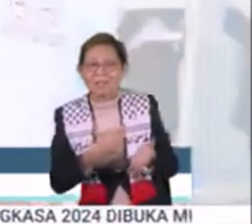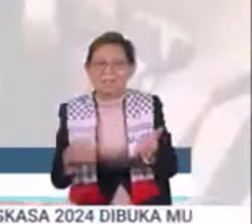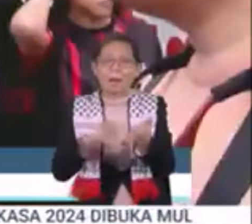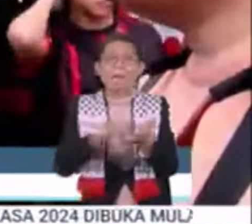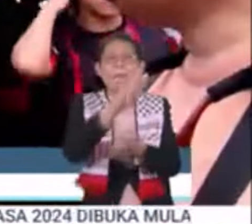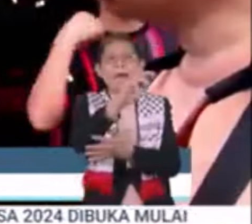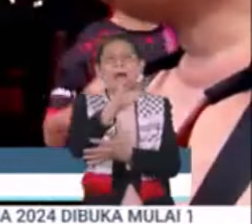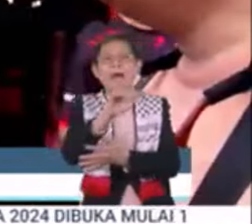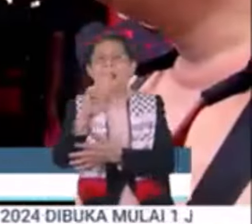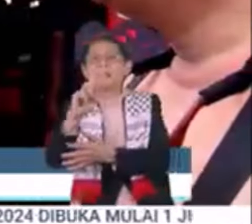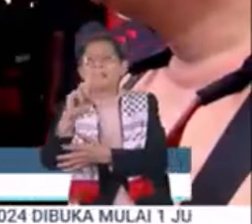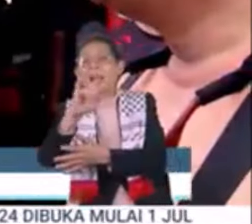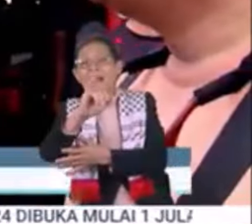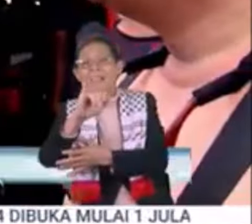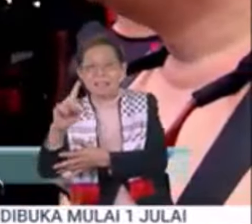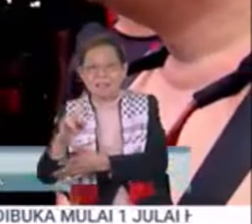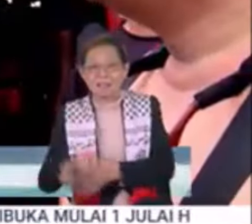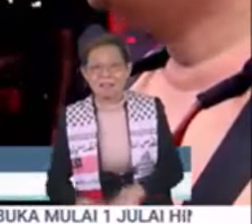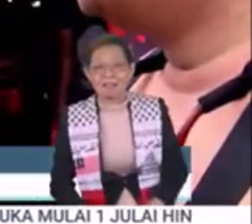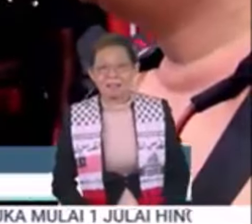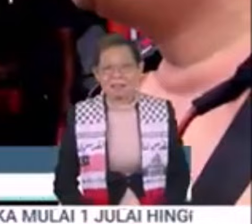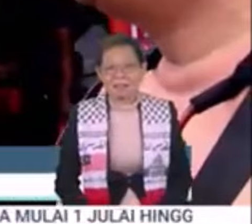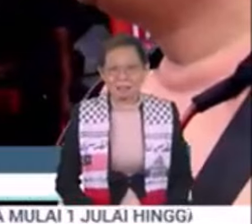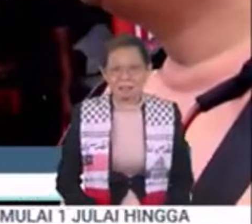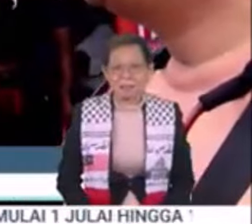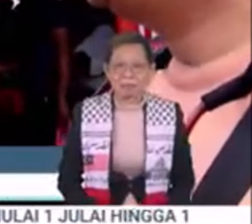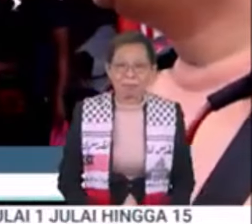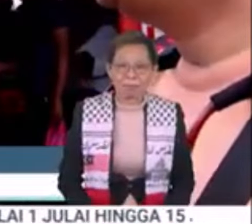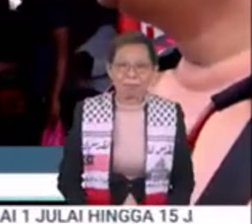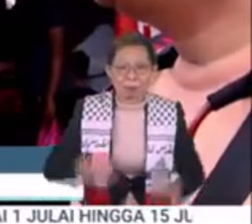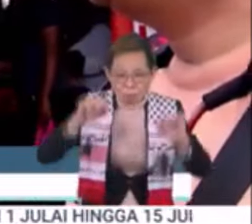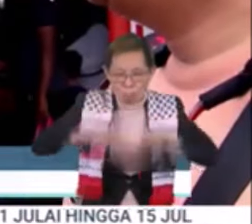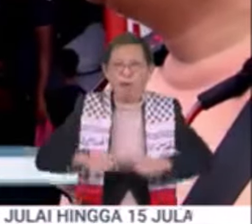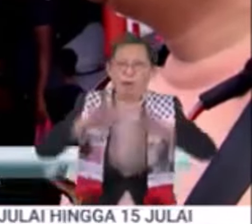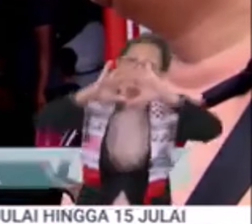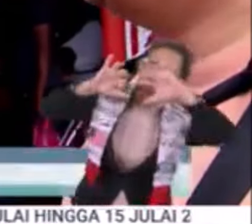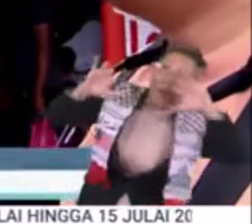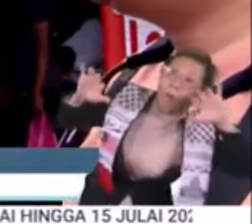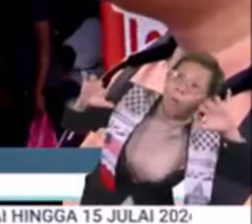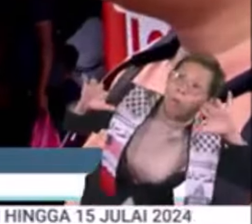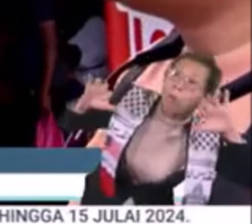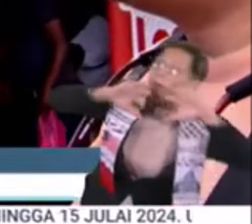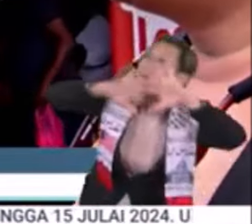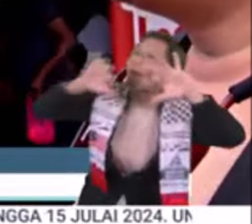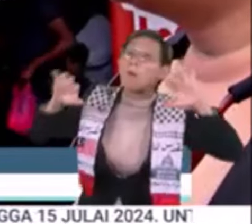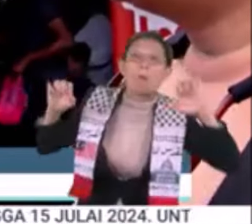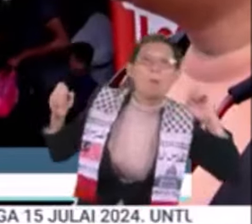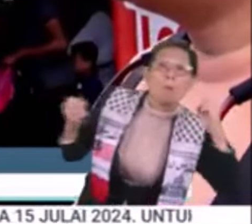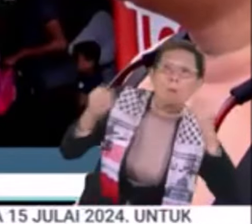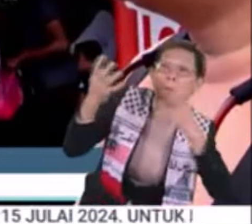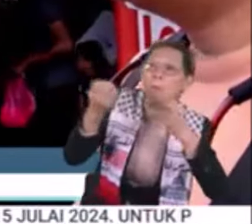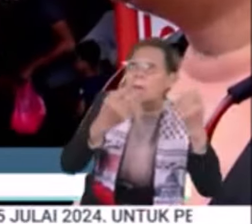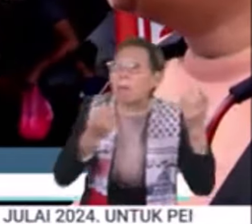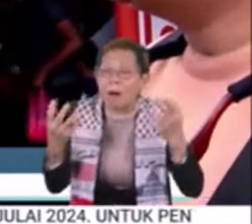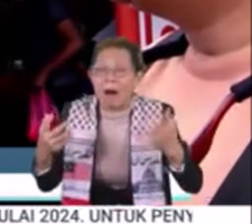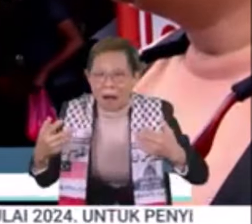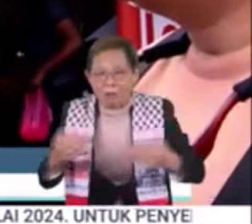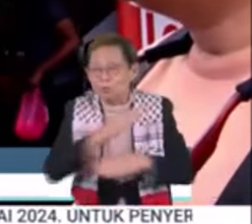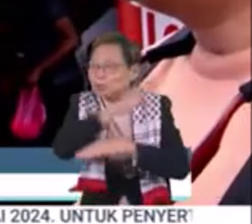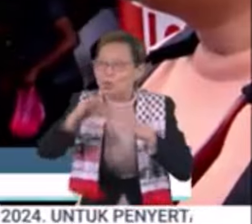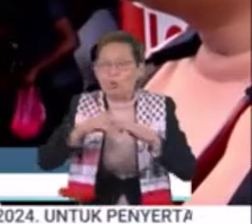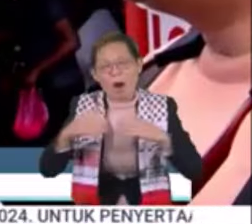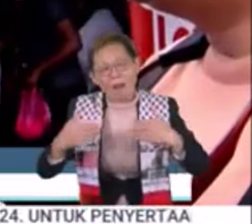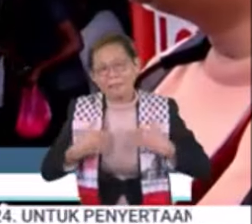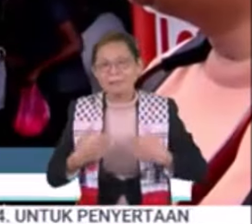My ID. Boleh dapat banyak informasi dekat satu tempat. Lagi tu boleh dapat explore banyak. Ada yang sebaru nampak, oh ini pun macam ada juga.